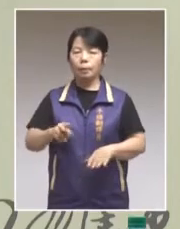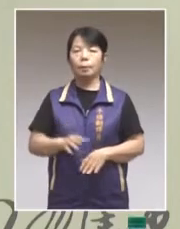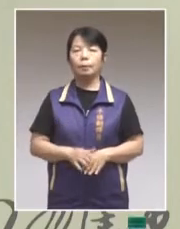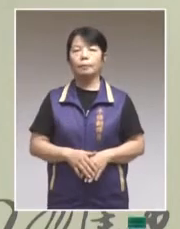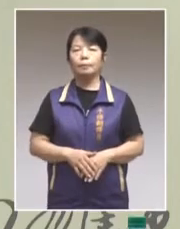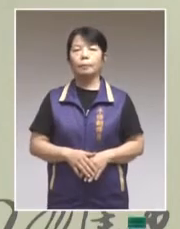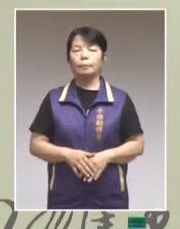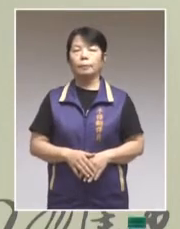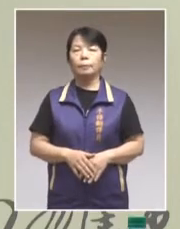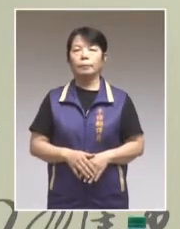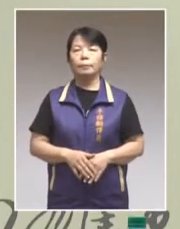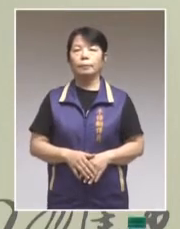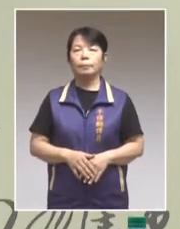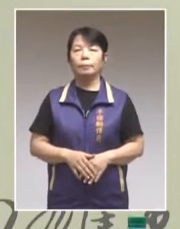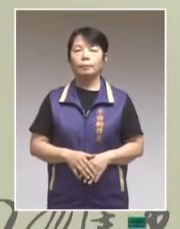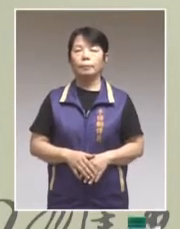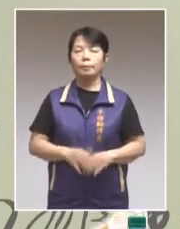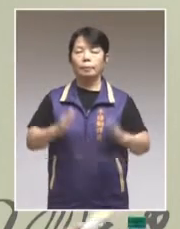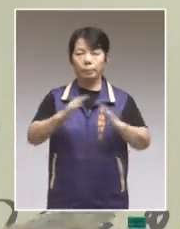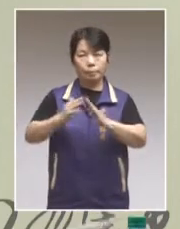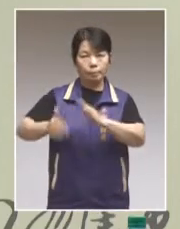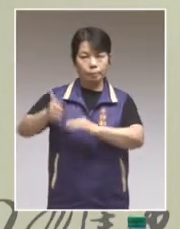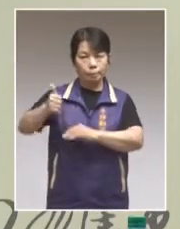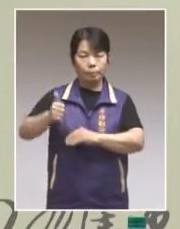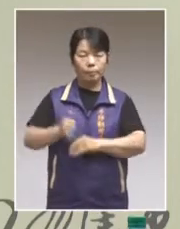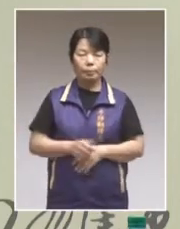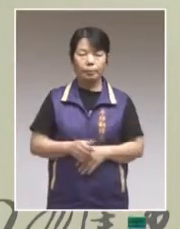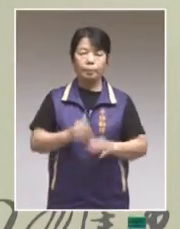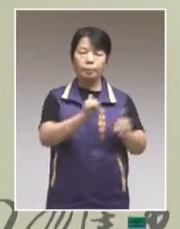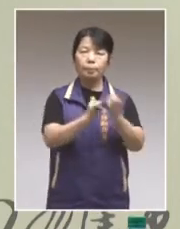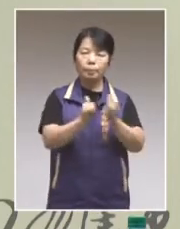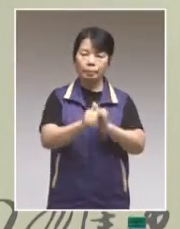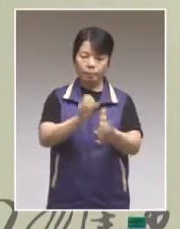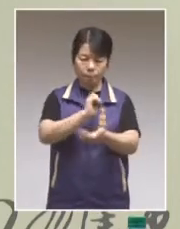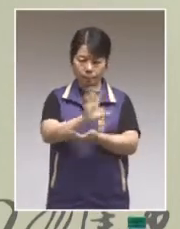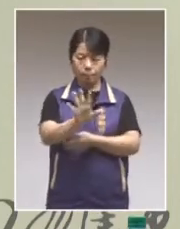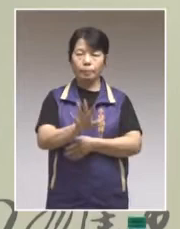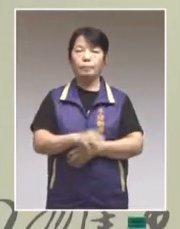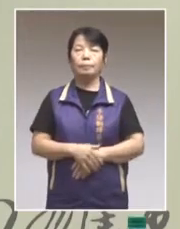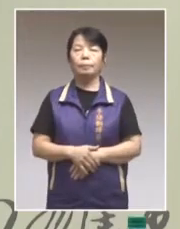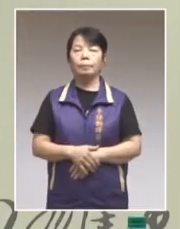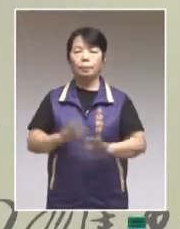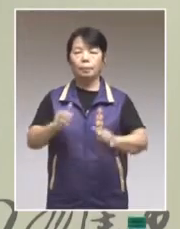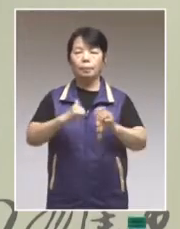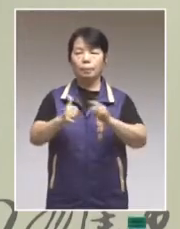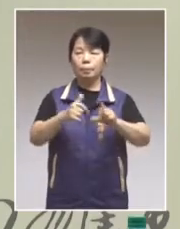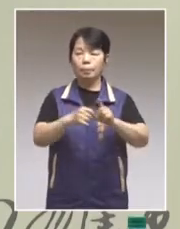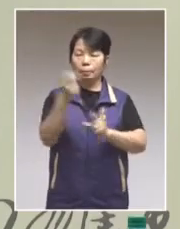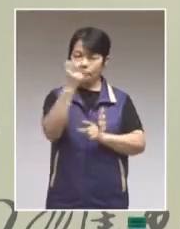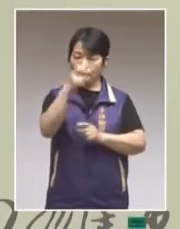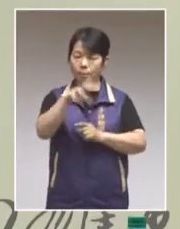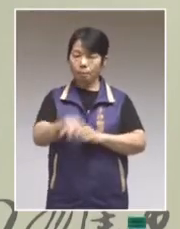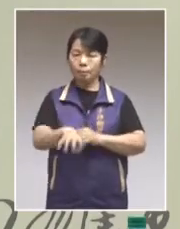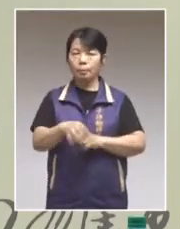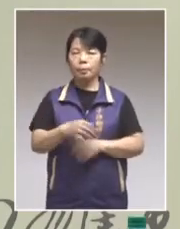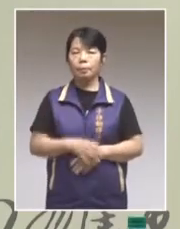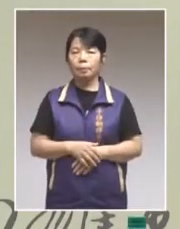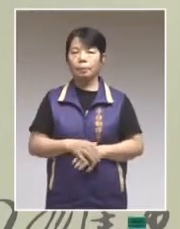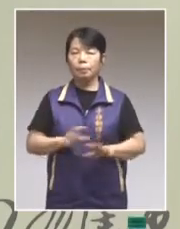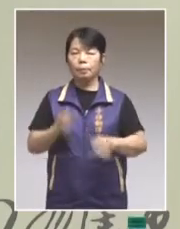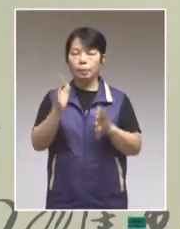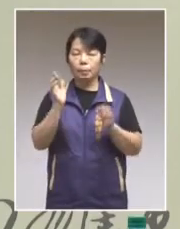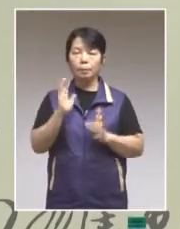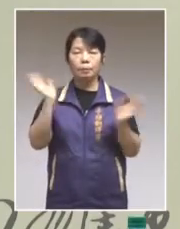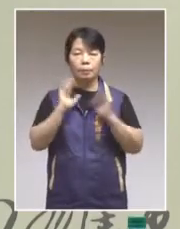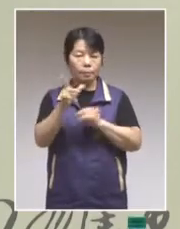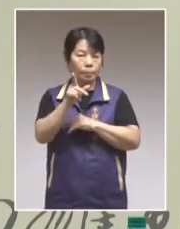所有的这个家长啊，还有我们的市民朋友做报告。那社区筛检站的这个特征，在小儿科的部分